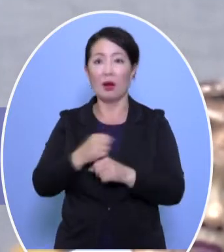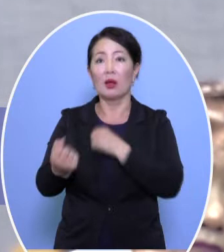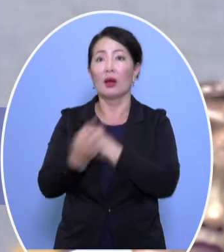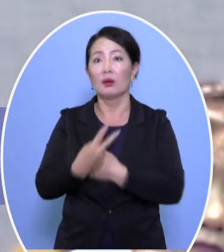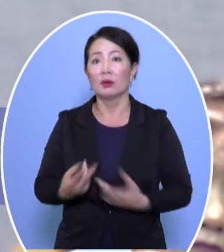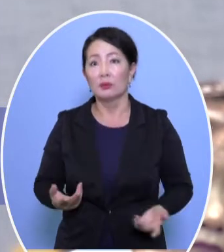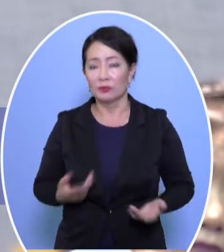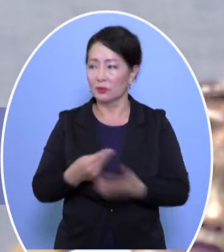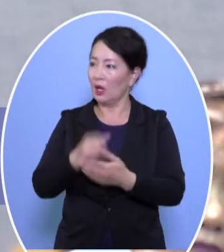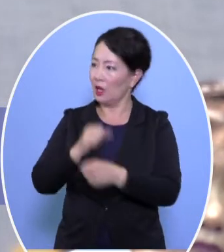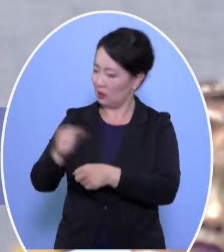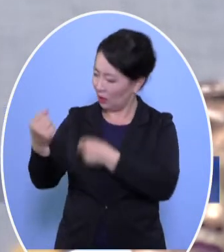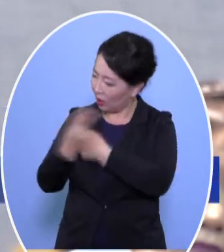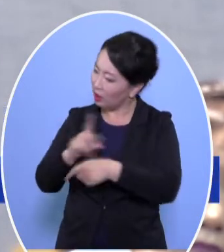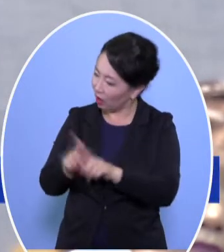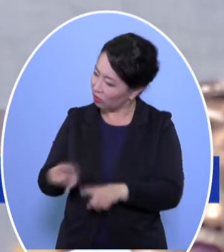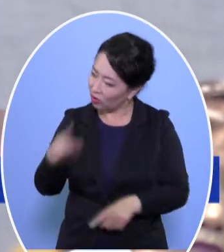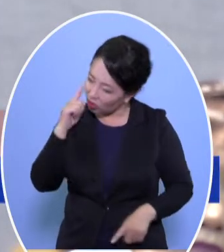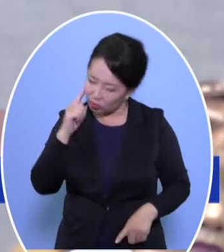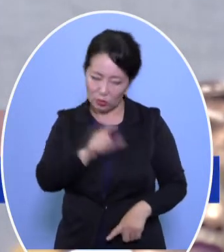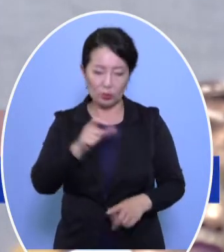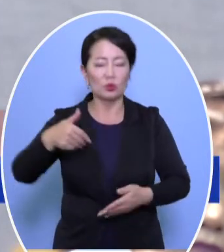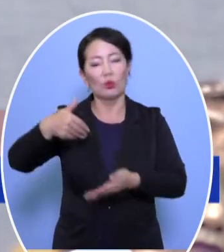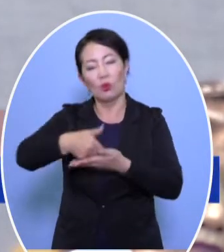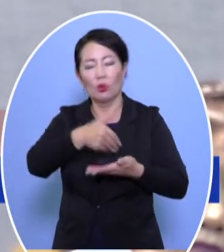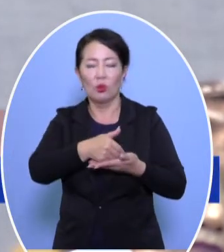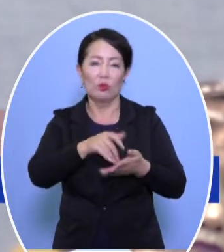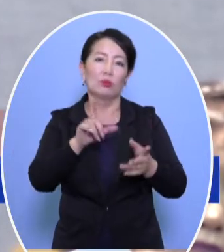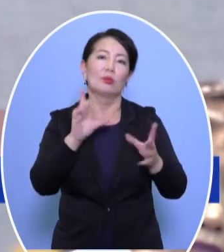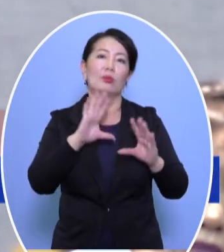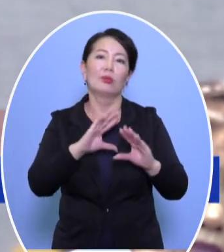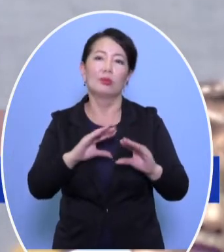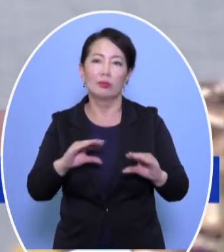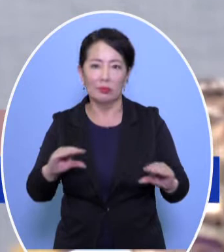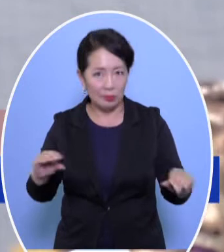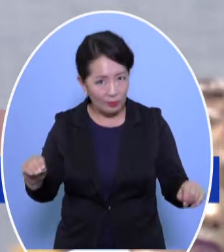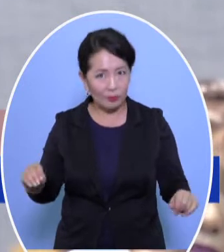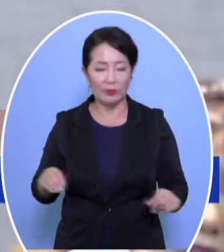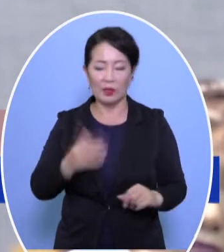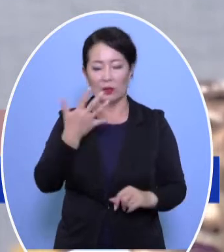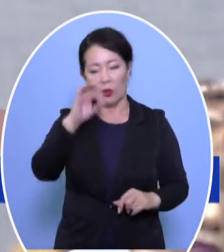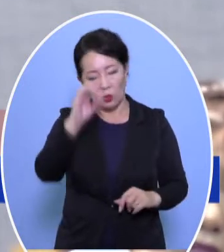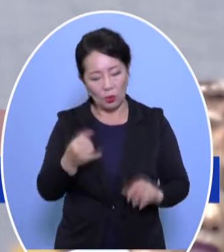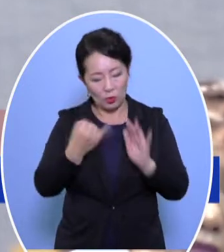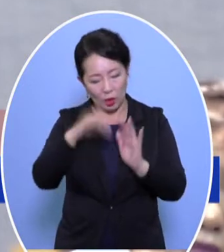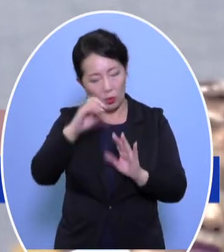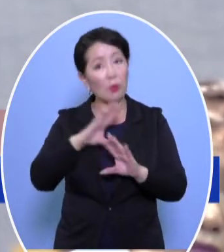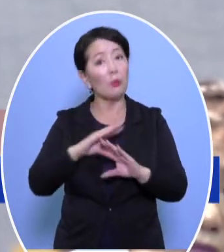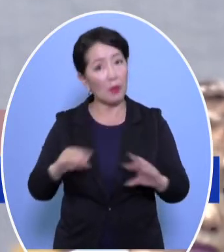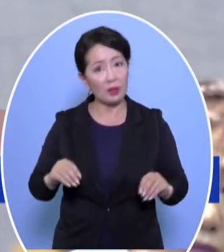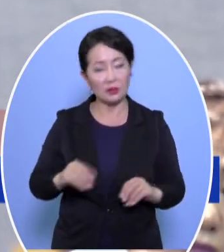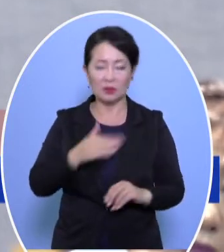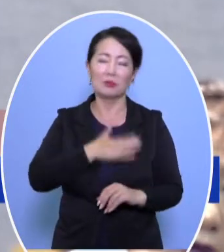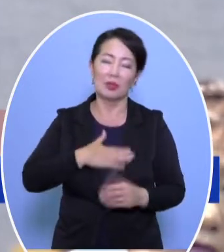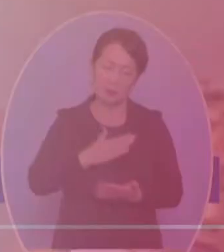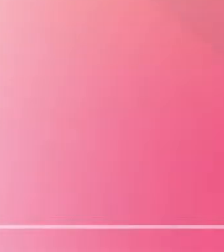намайг ажлаасаа гаргаж явахдаа адилхан сонсох чинь гэснээс болоо хүмүүс гуйдаг төүдөг юм нь баг 50-60 хүн багцсан байна.